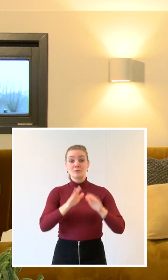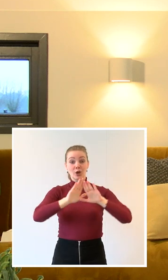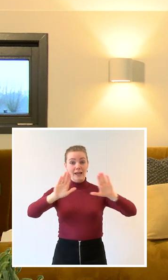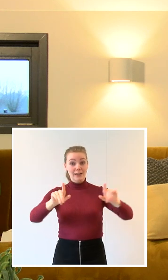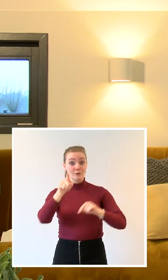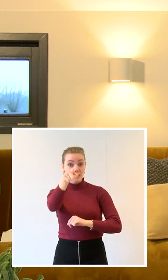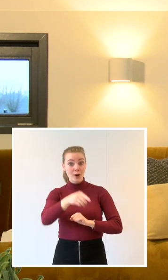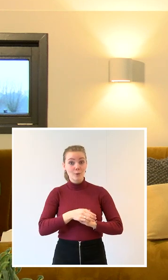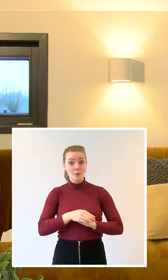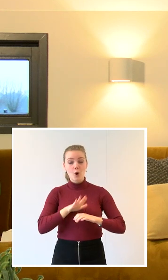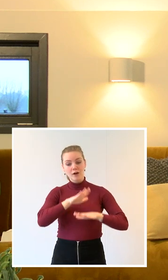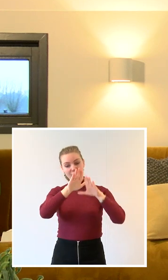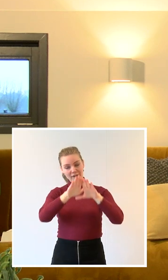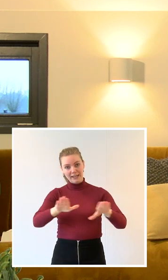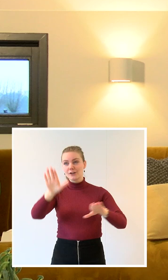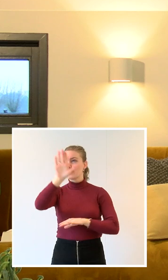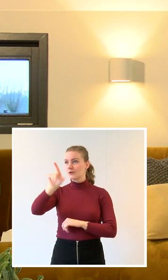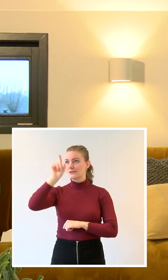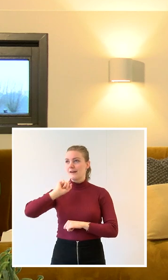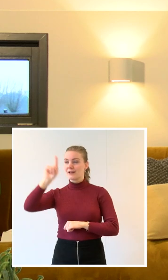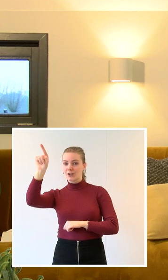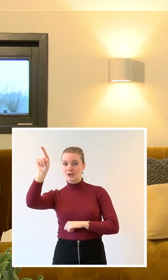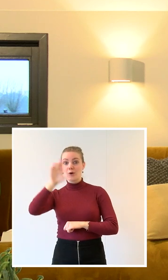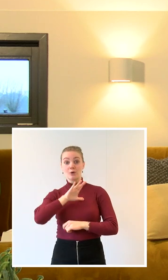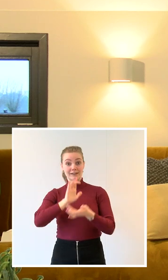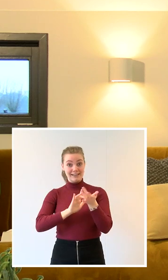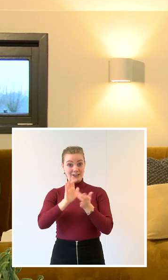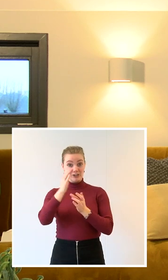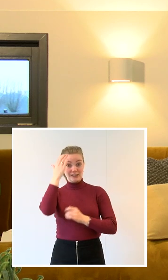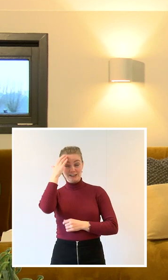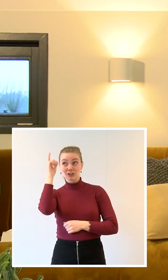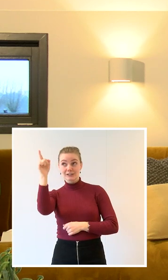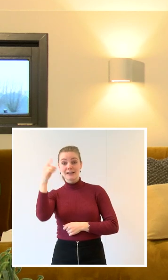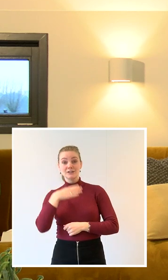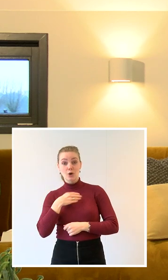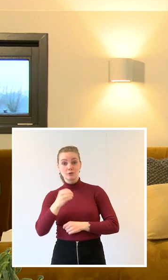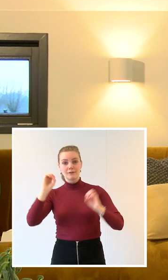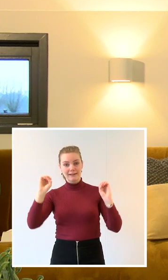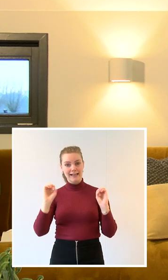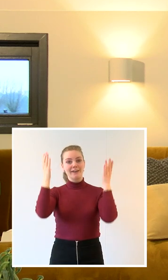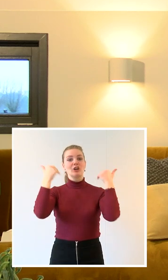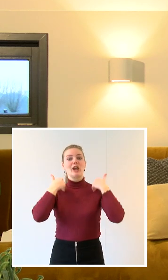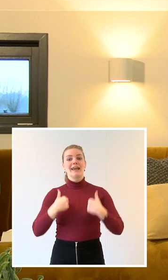Vader en van Jezus Christus zijn Zoon, de levende Heer, door zijn Heilige Geest.